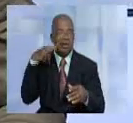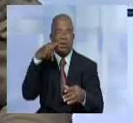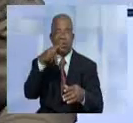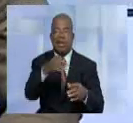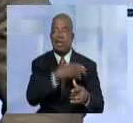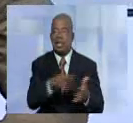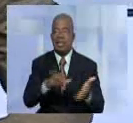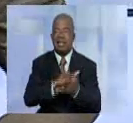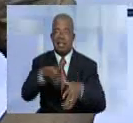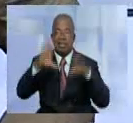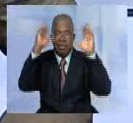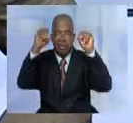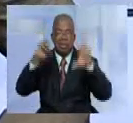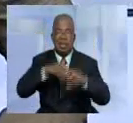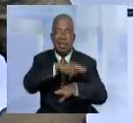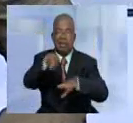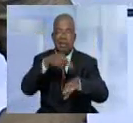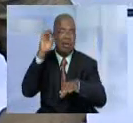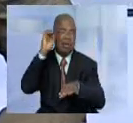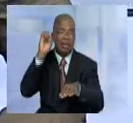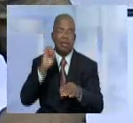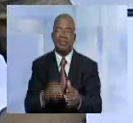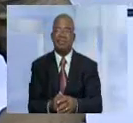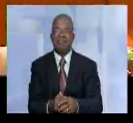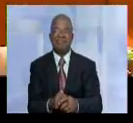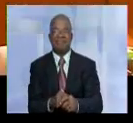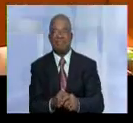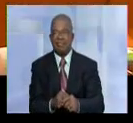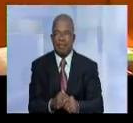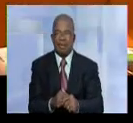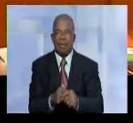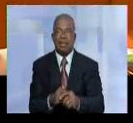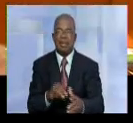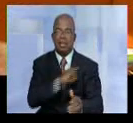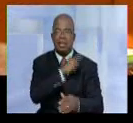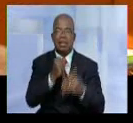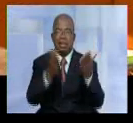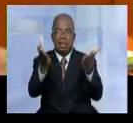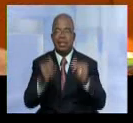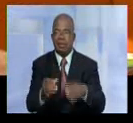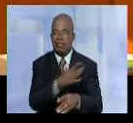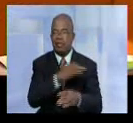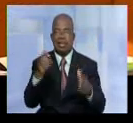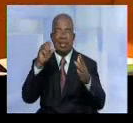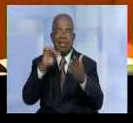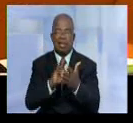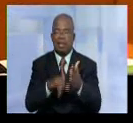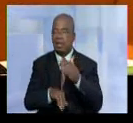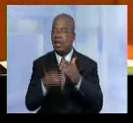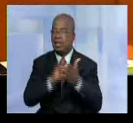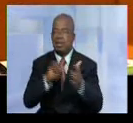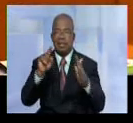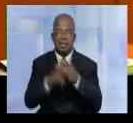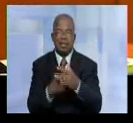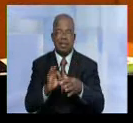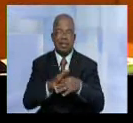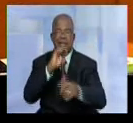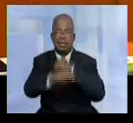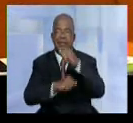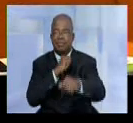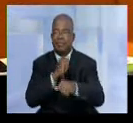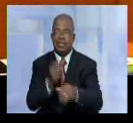le président de la République Alassane Ouattara. Je voudrais, en ce début d'année, féliciter